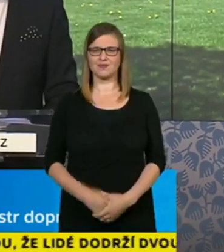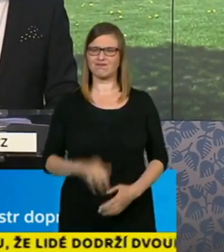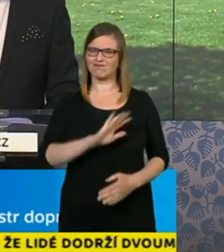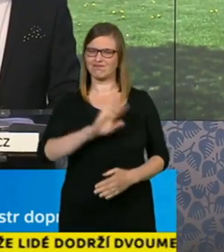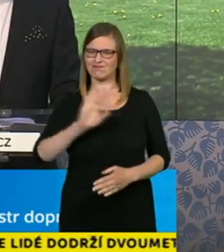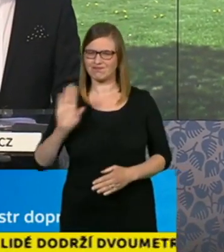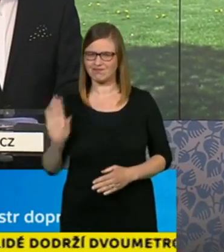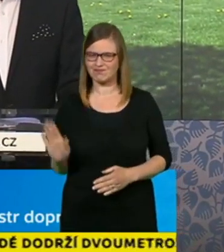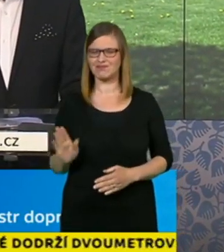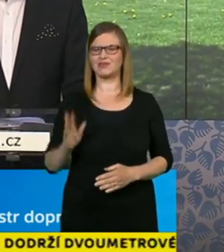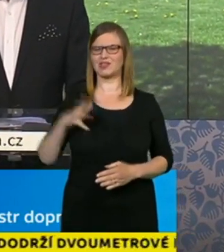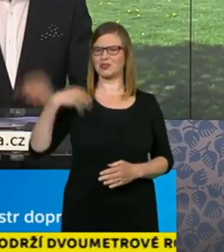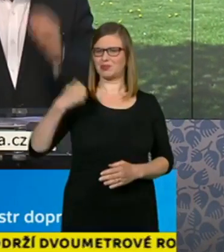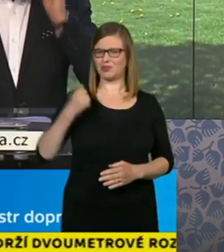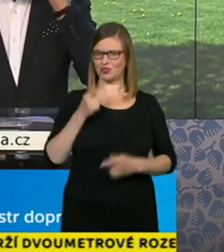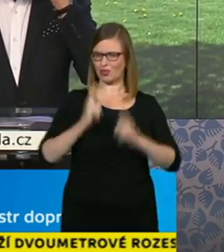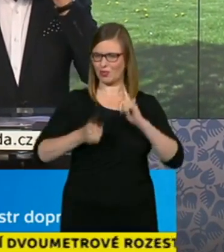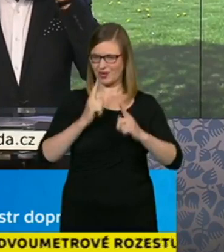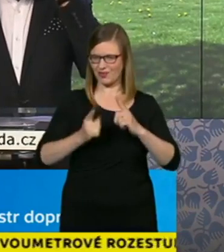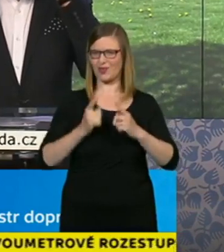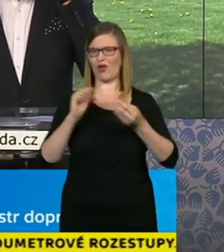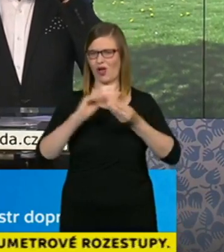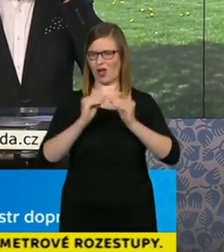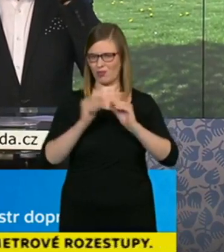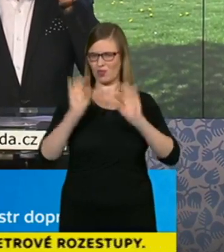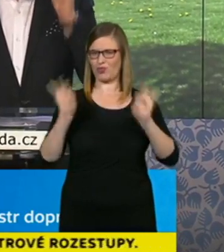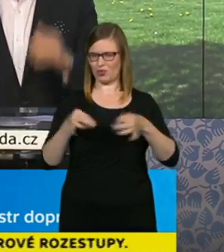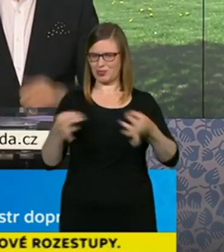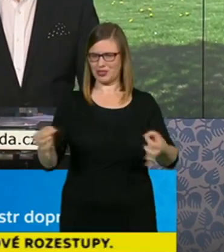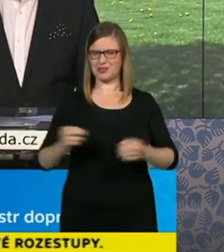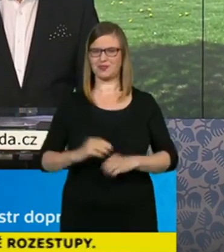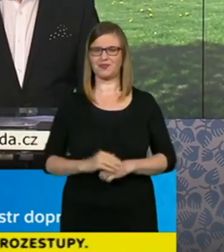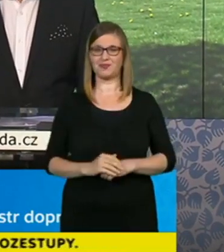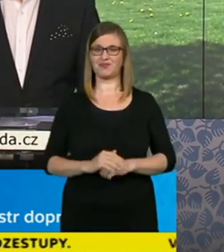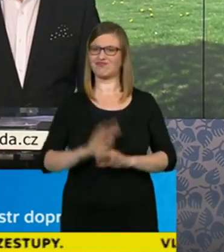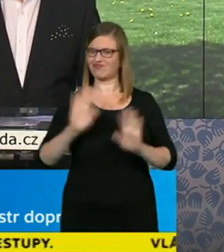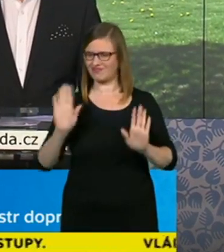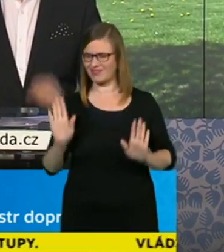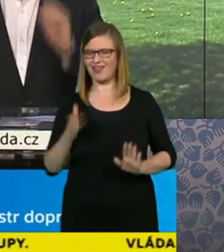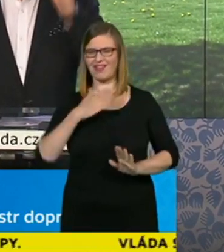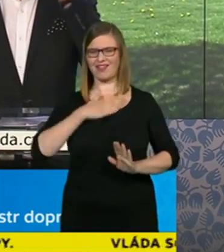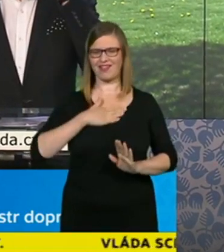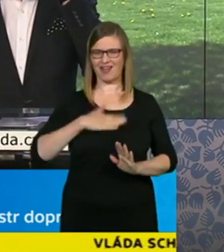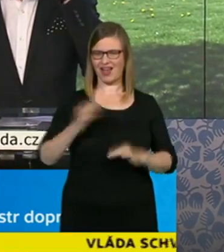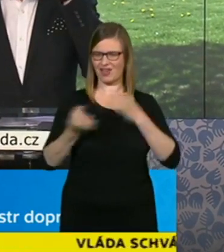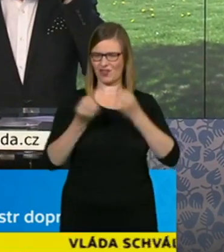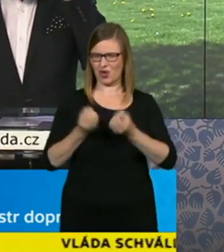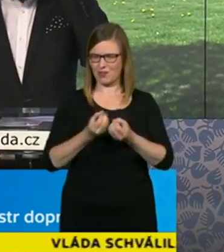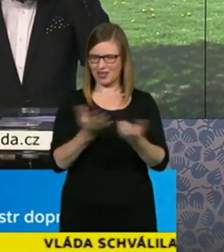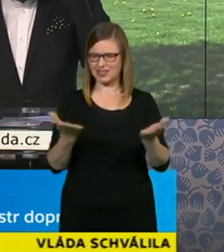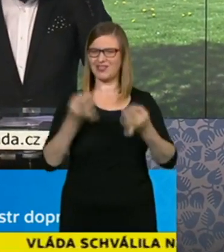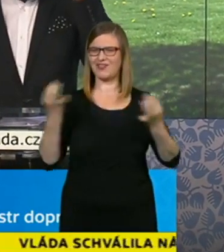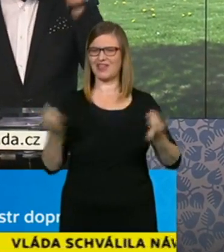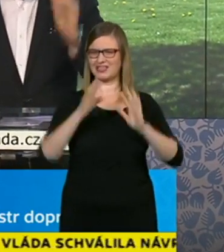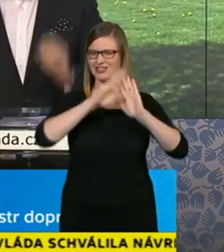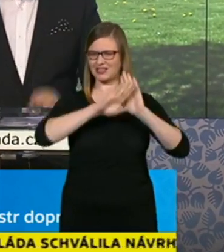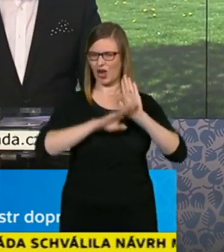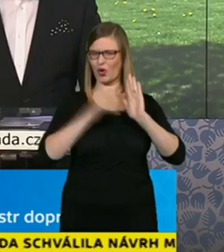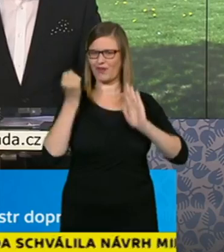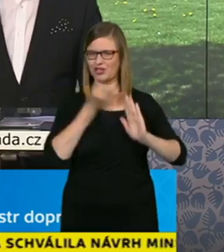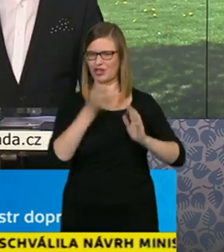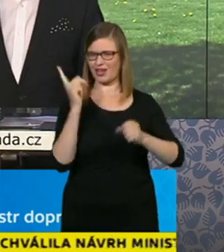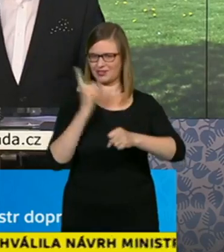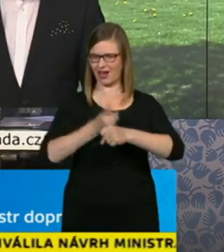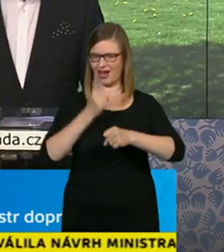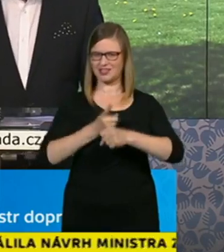o materiálu, který se týká zákona o zadávání veřejných zakázek.